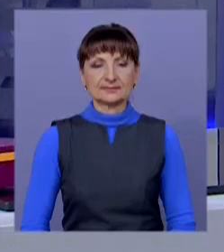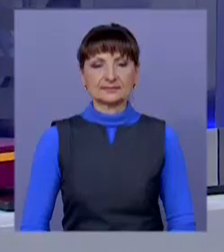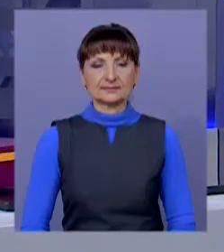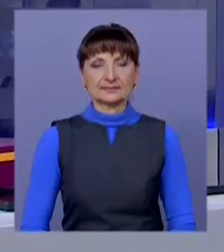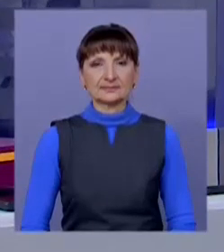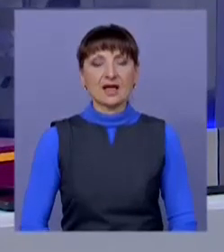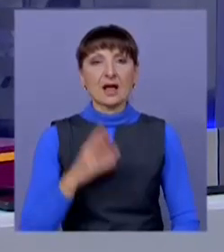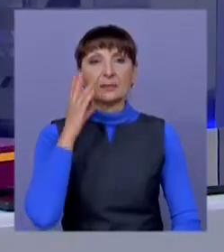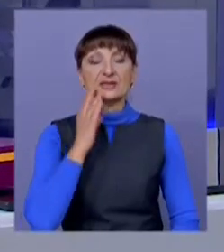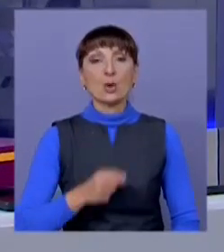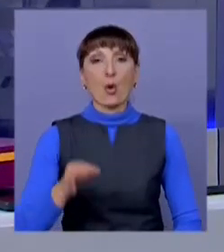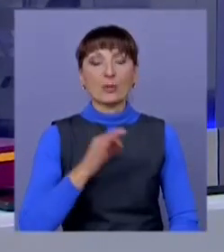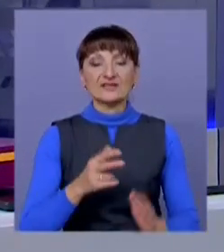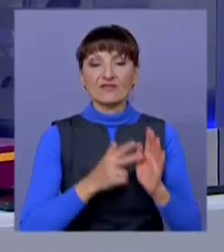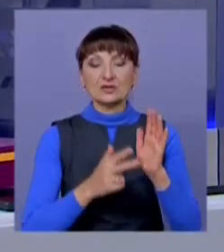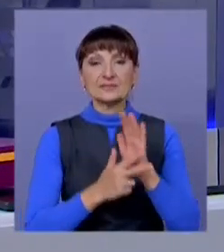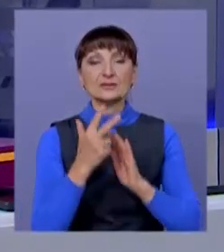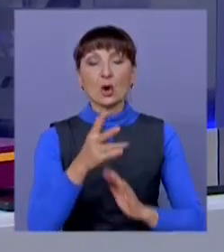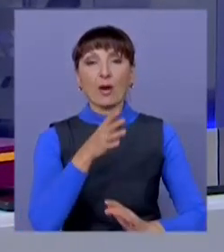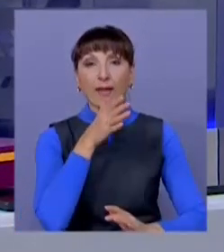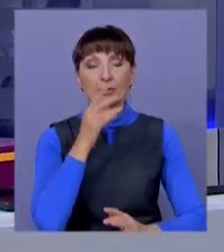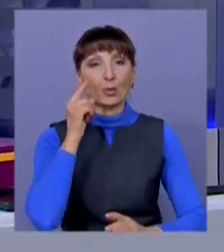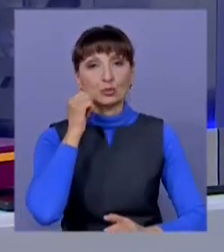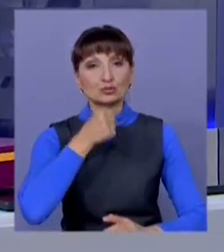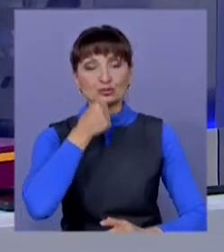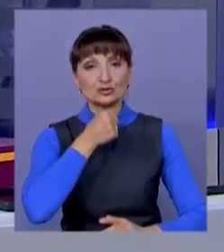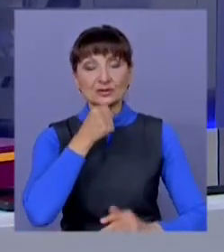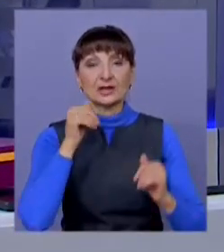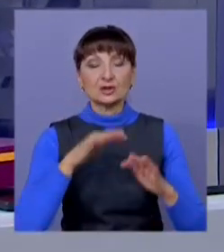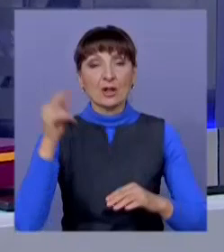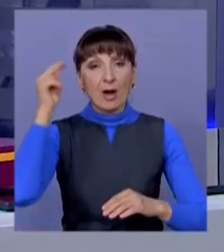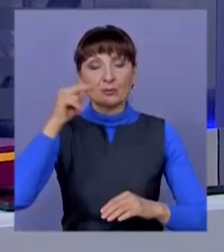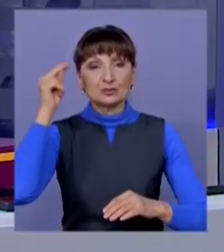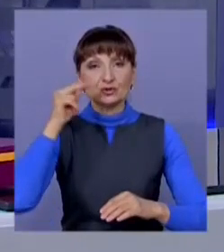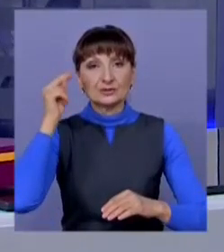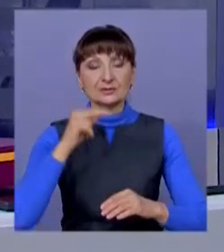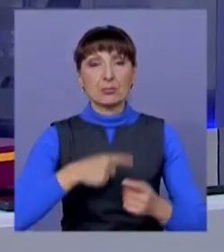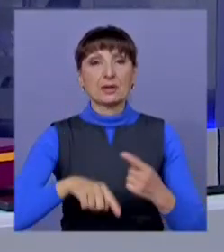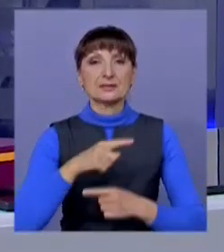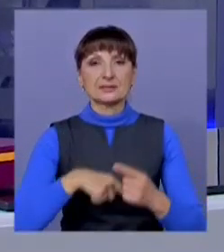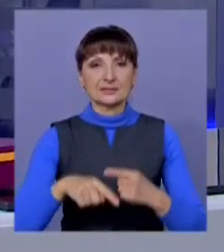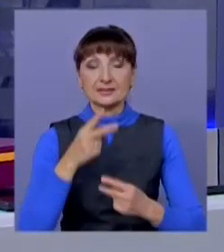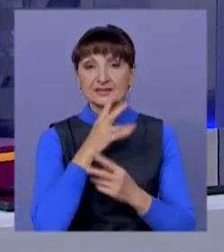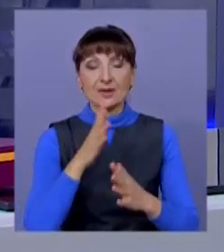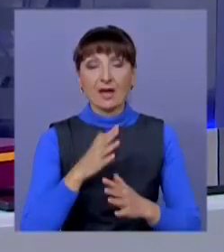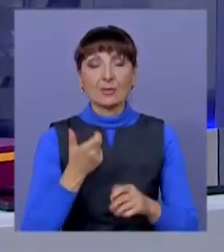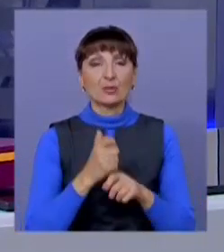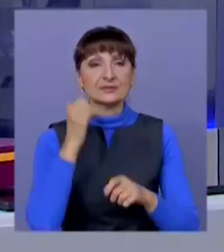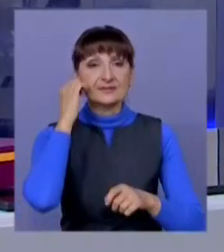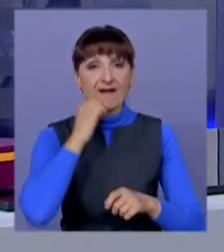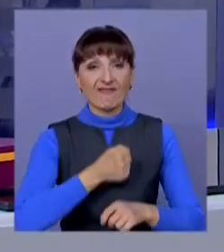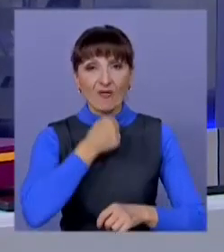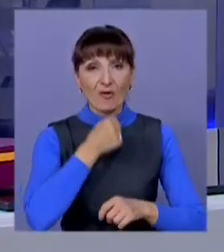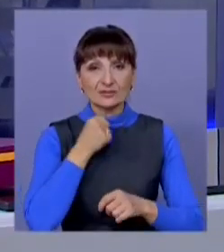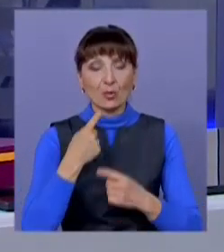в алматинской области 83-летний аксакал решил обучиться азам бизнеса несмотря на столь преклонный возраст